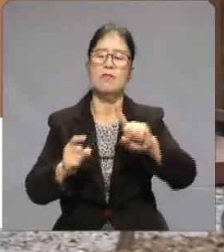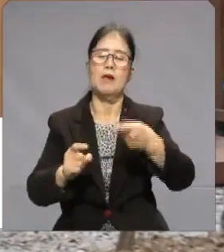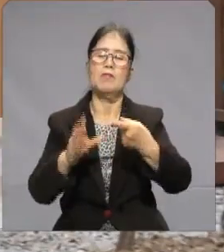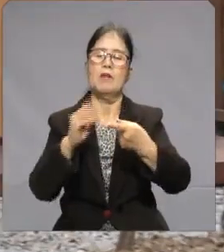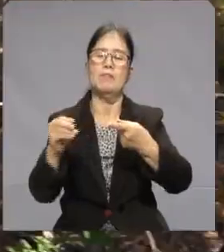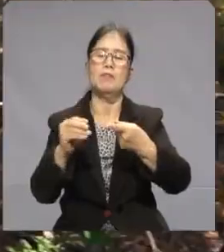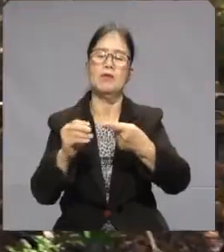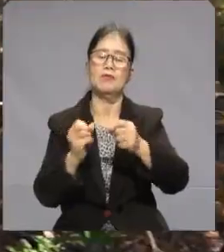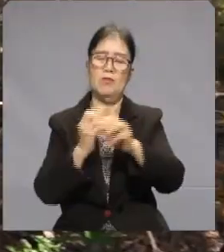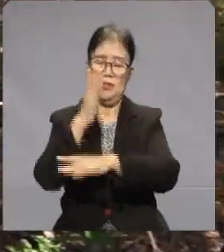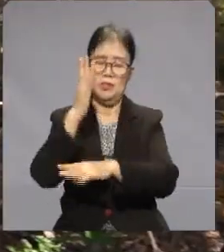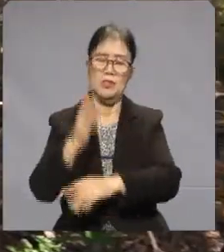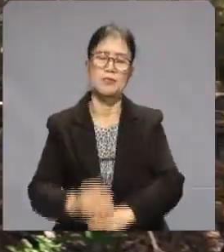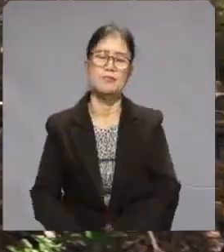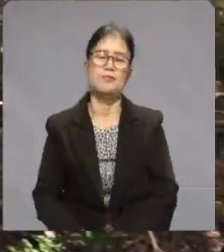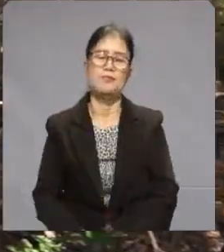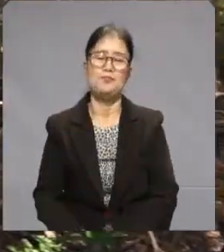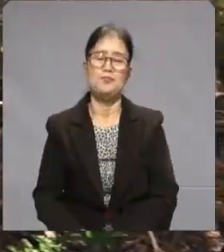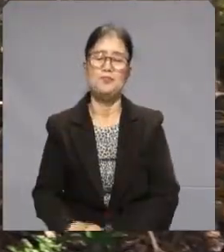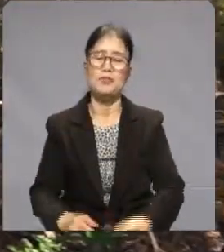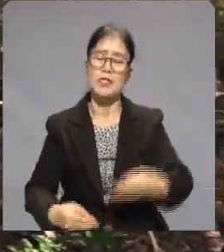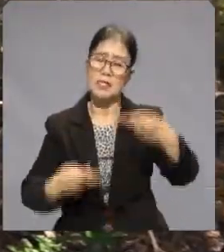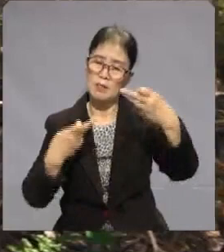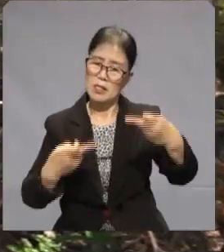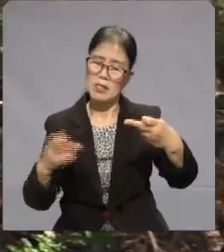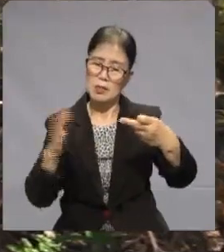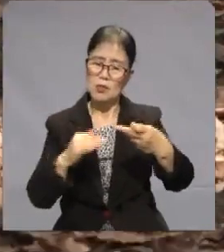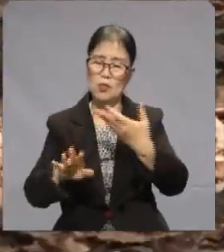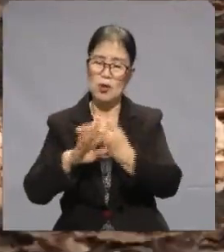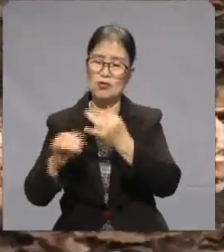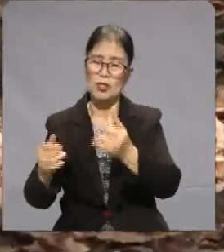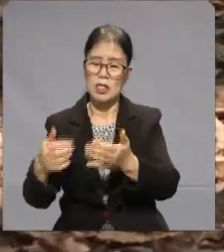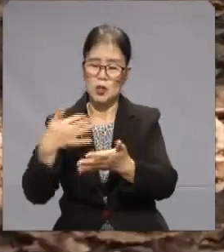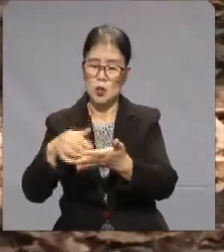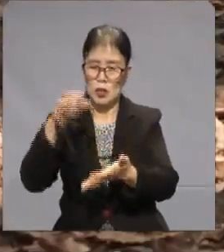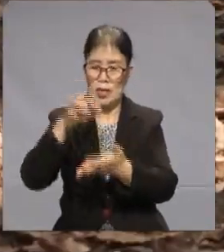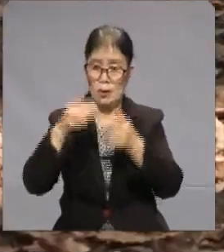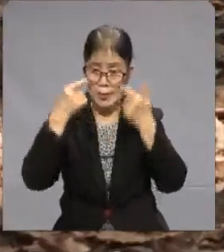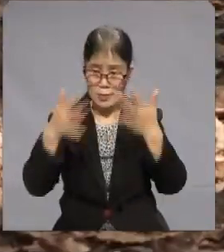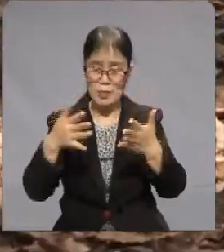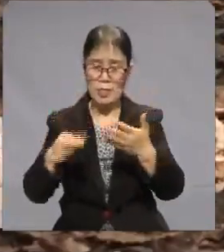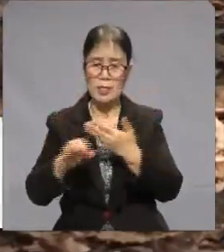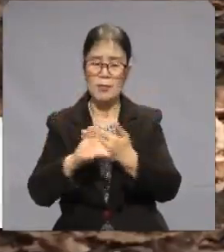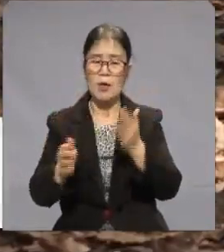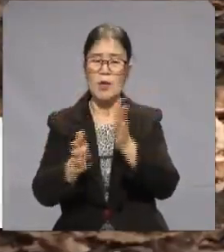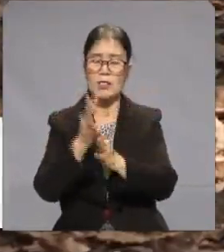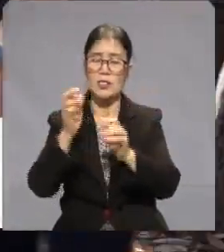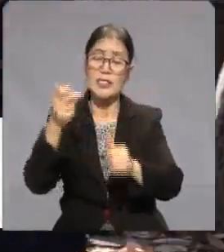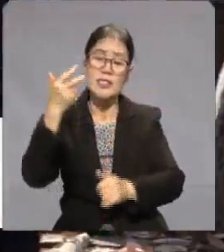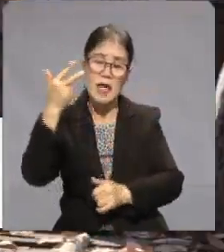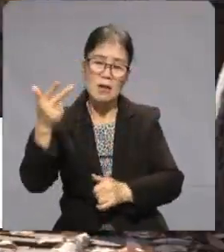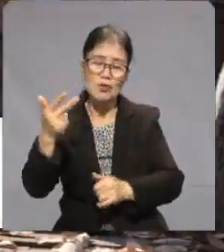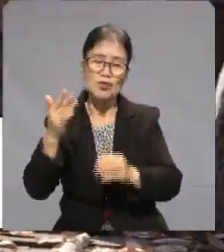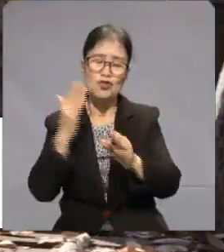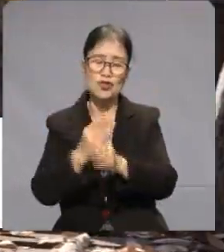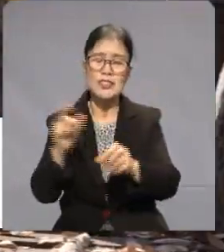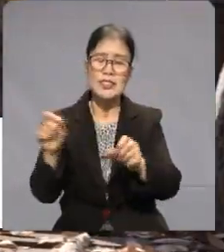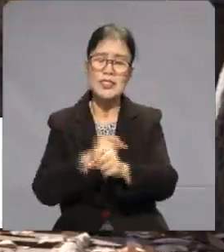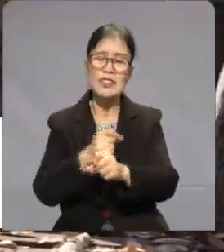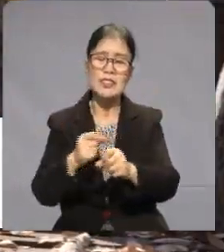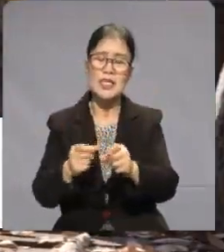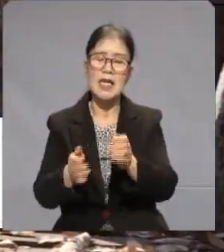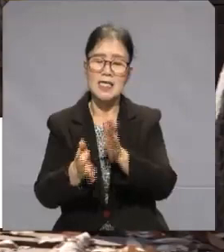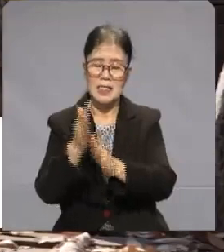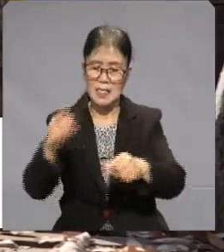넘어섰다는 계산입니다. 오는 12일 안팎에 외국인 통계가 확정될 예정으로 화성시는 다음 주 중 특례시 진입을